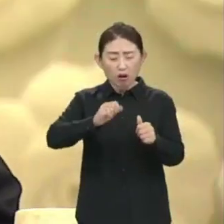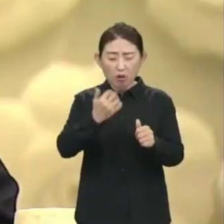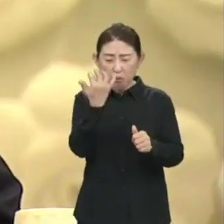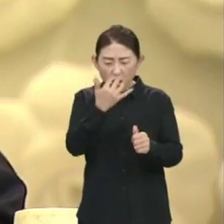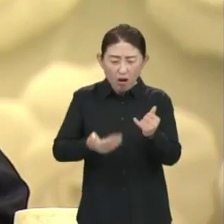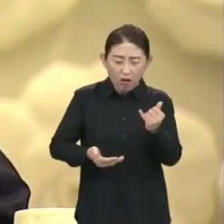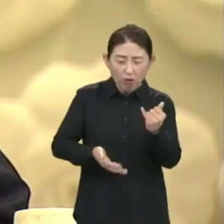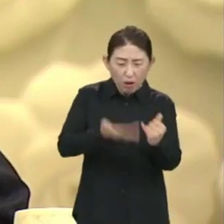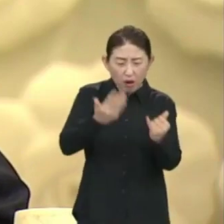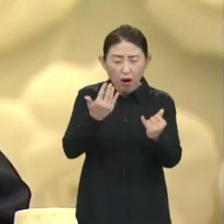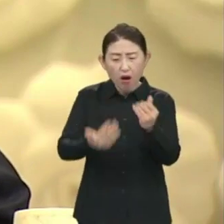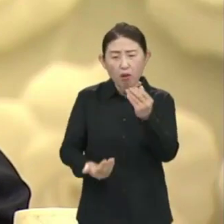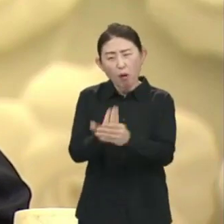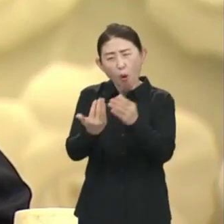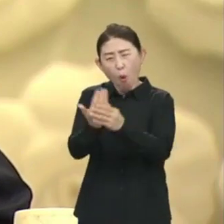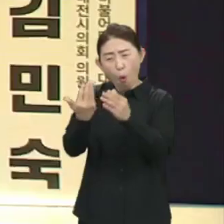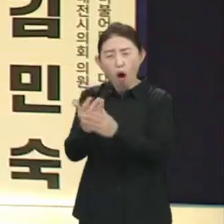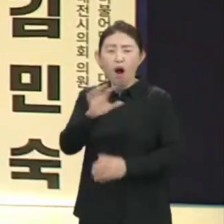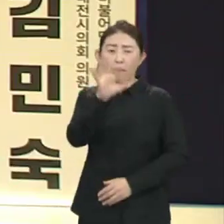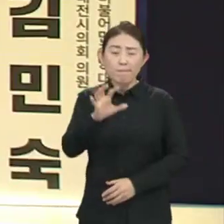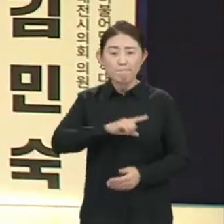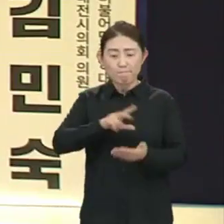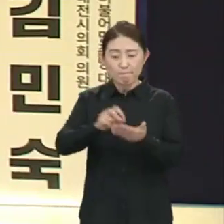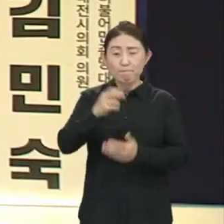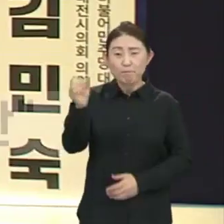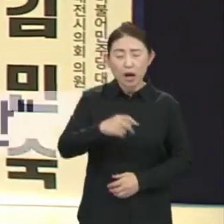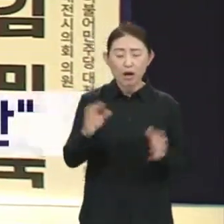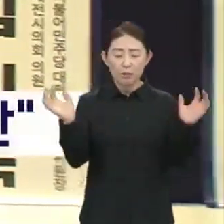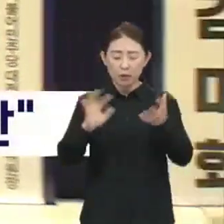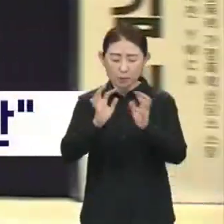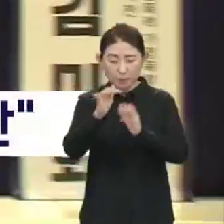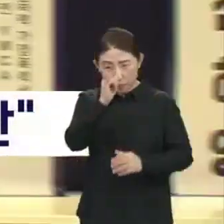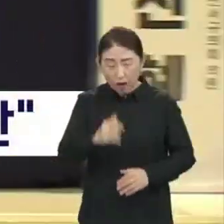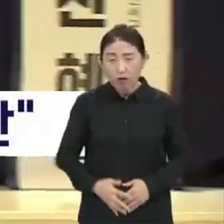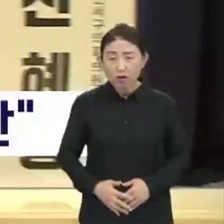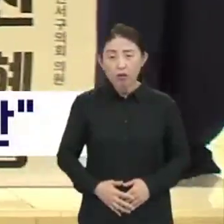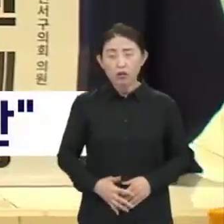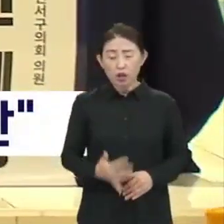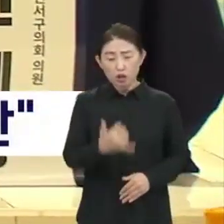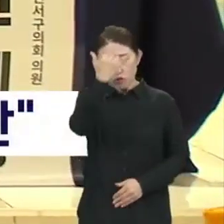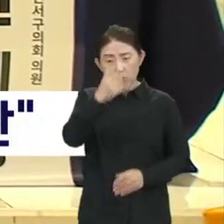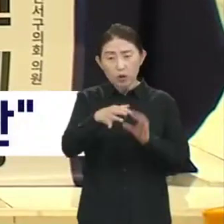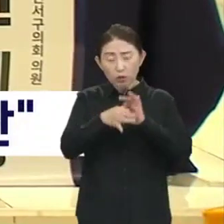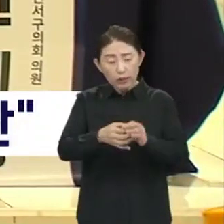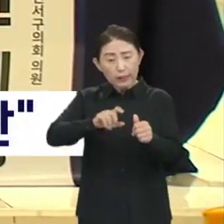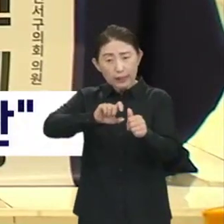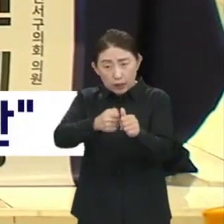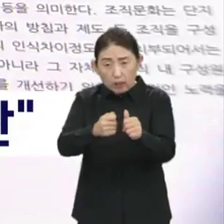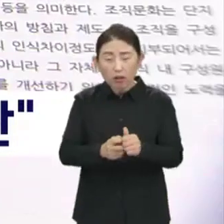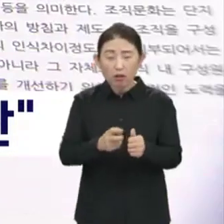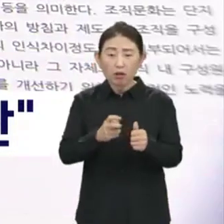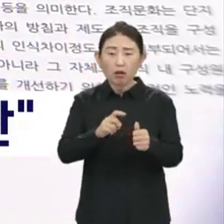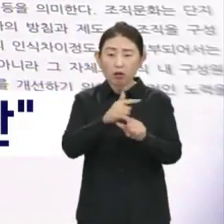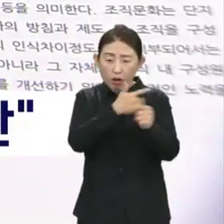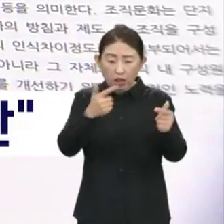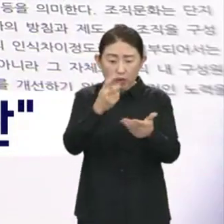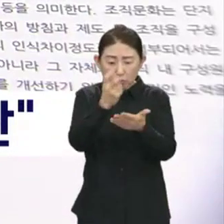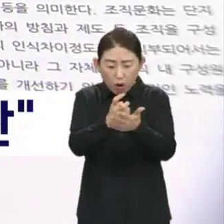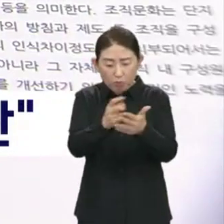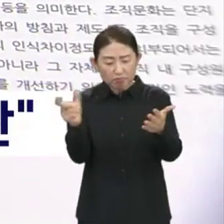열렸습니다. 토론 참가자들은 시의회 윤리 강령에 성비위에 대한 징계 사유와 기준이 명시돼 있지 않는